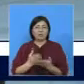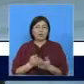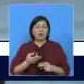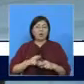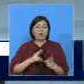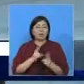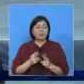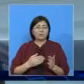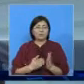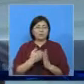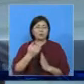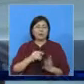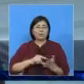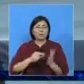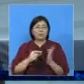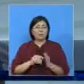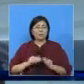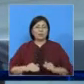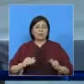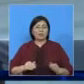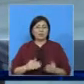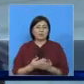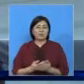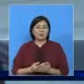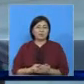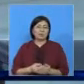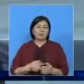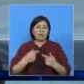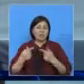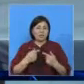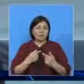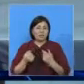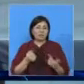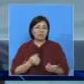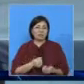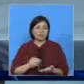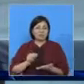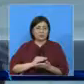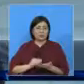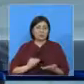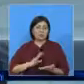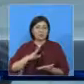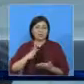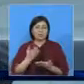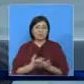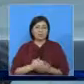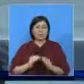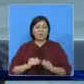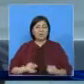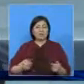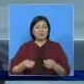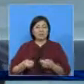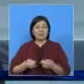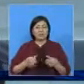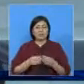арызында жоғары класс оқушылары баласына азғындық әрекет жасағандығы жөнінде баяндаған. Мектеп әкімшілігі